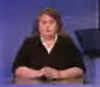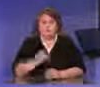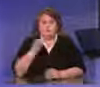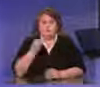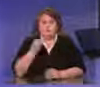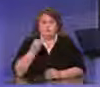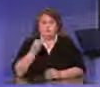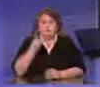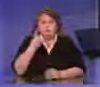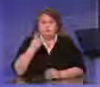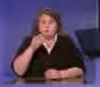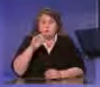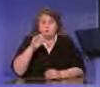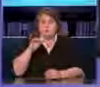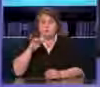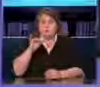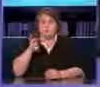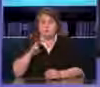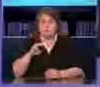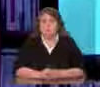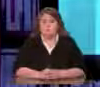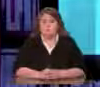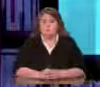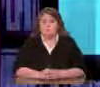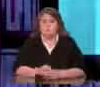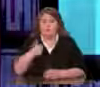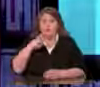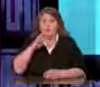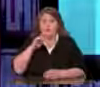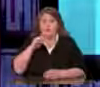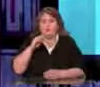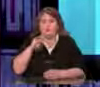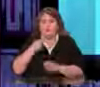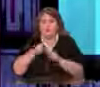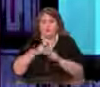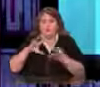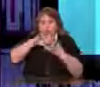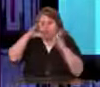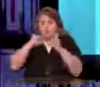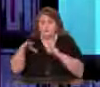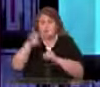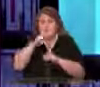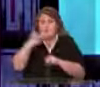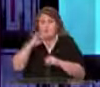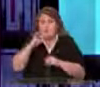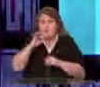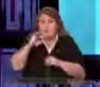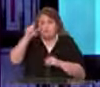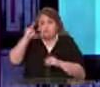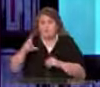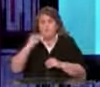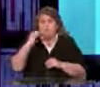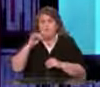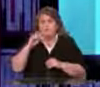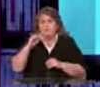Еще одни термины, которые мы должны с вами повторить. Генотип – это совокупность всех генов организма, а